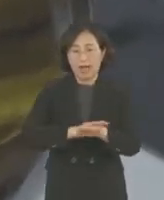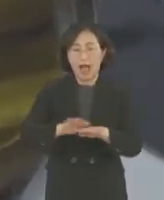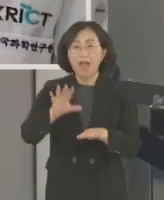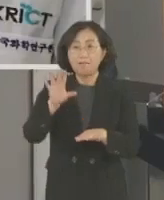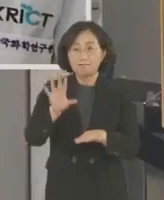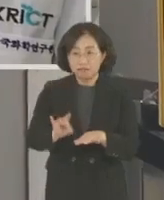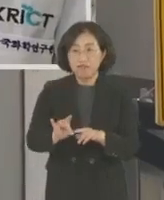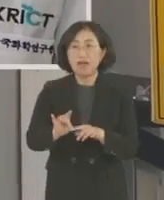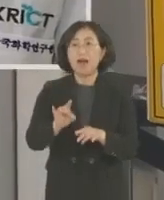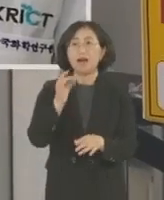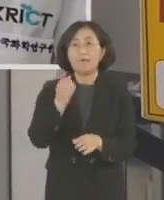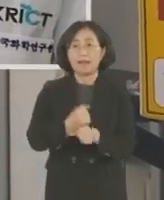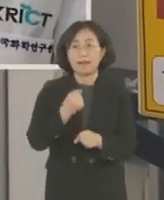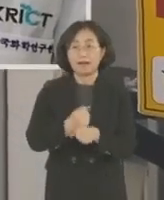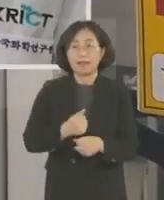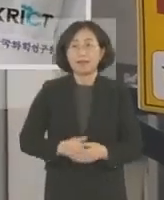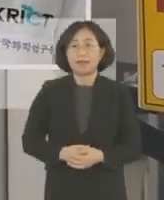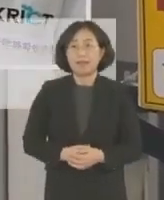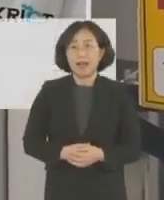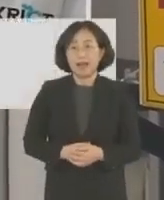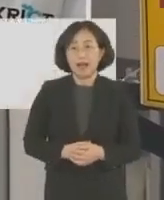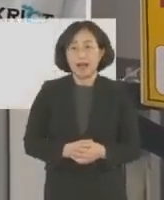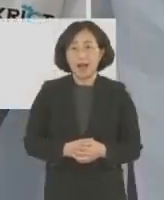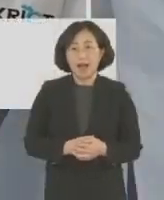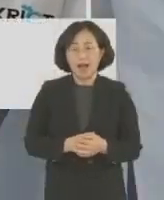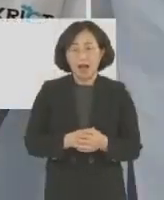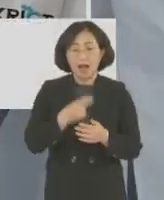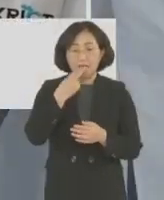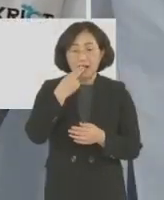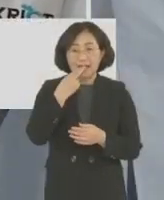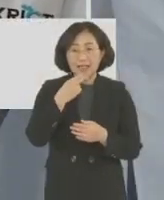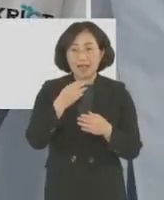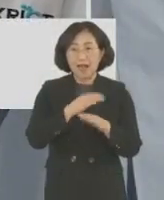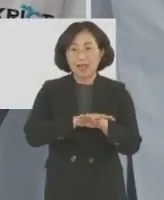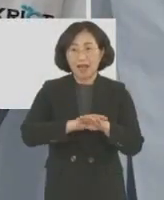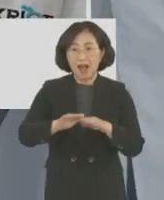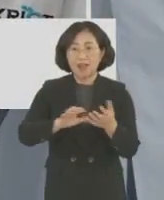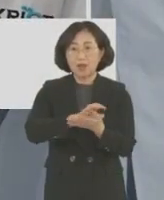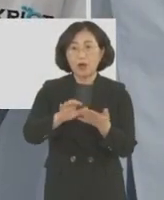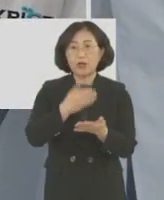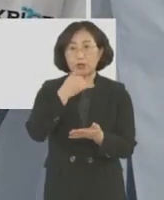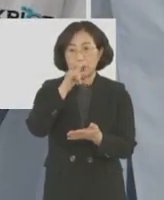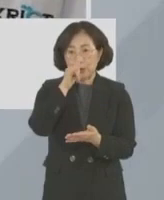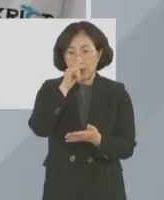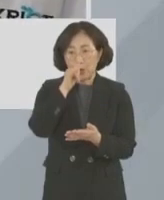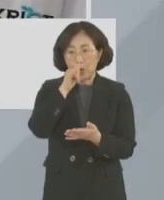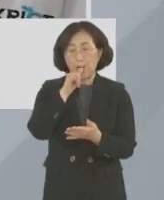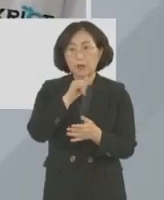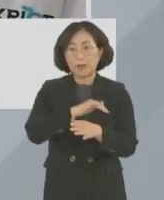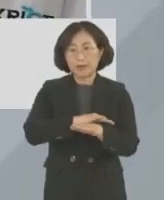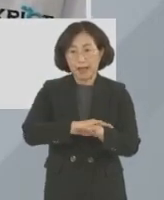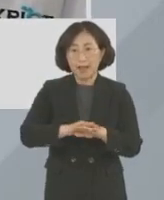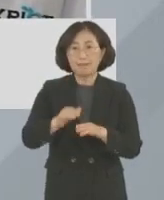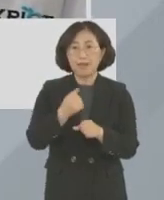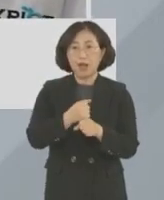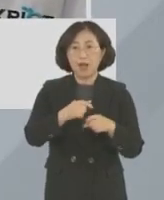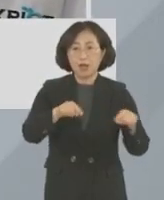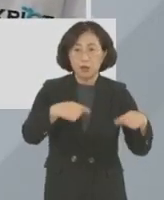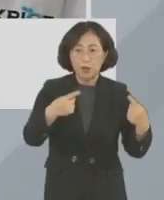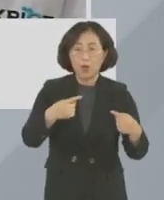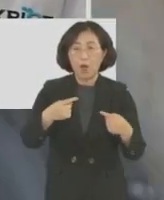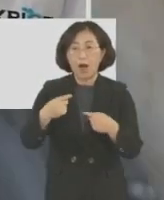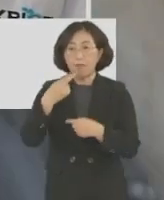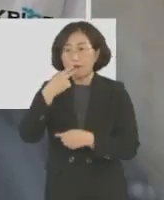했습니다. 생분해 플라스틱과 잘 섞일 수 있도록 셀룰로스 표면을 제어했습니다. 종이와 생분해성